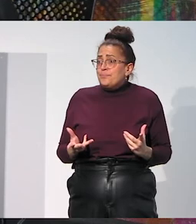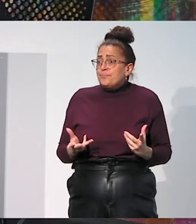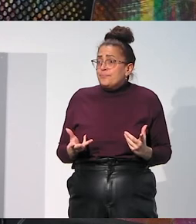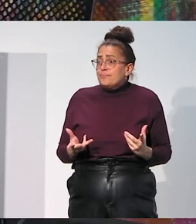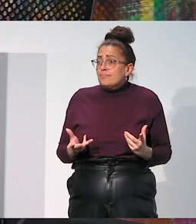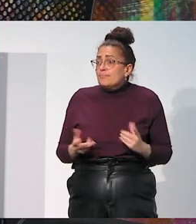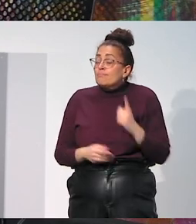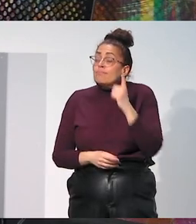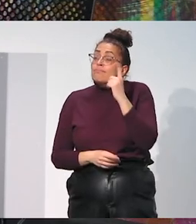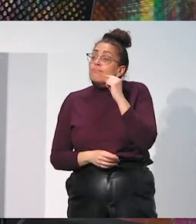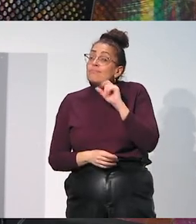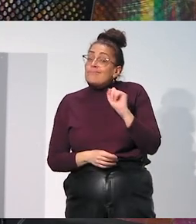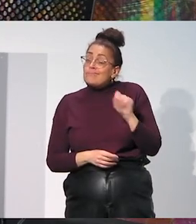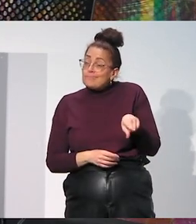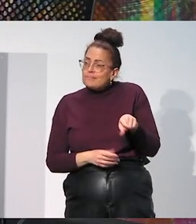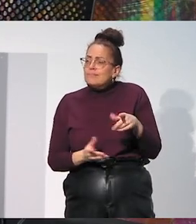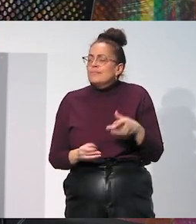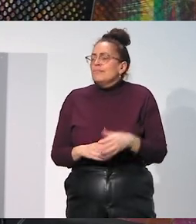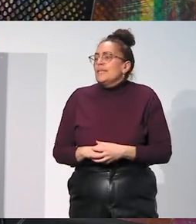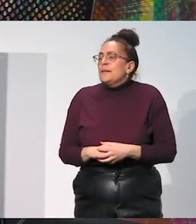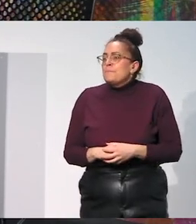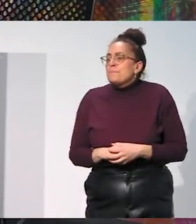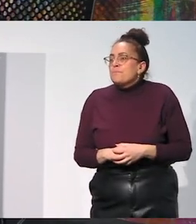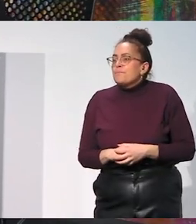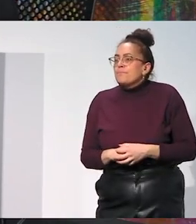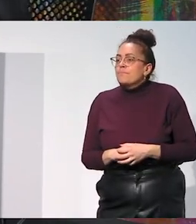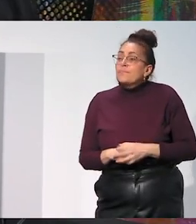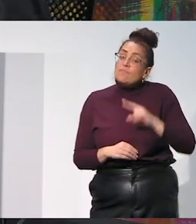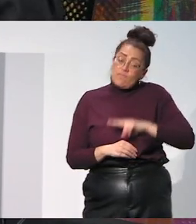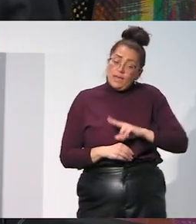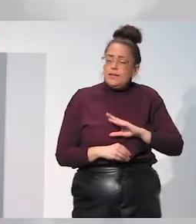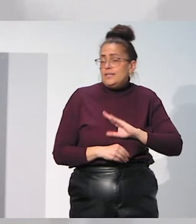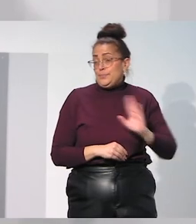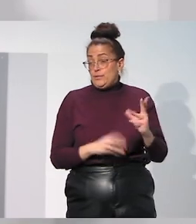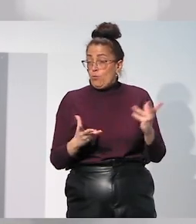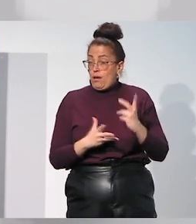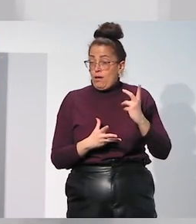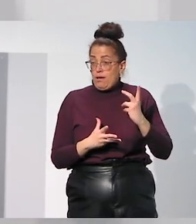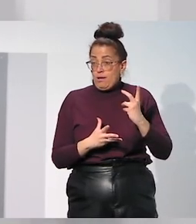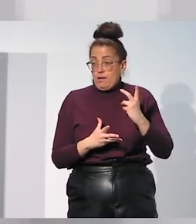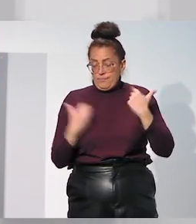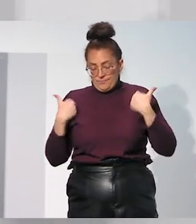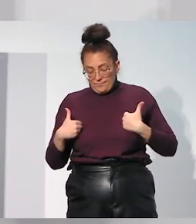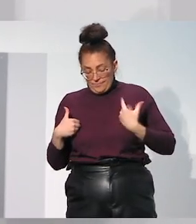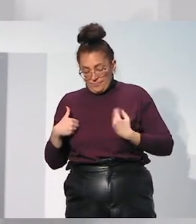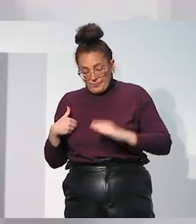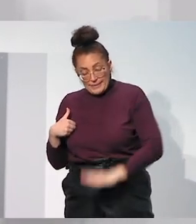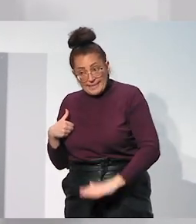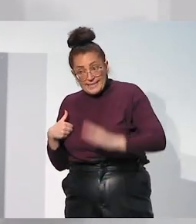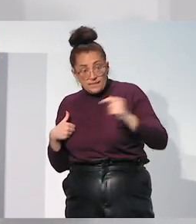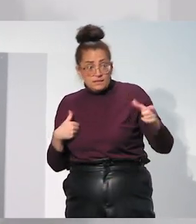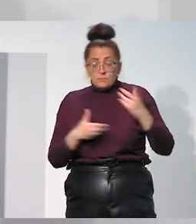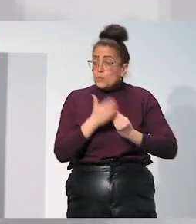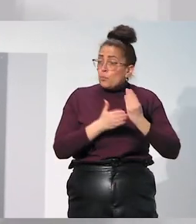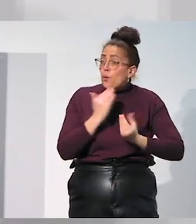Le père de cette femme a d'abord été un père absent, parce que prisonnier pendant la Deuxième